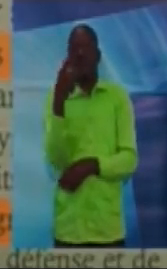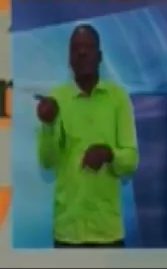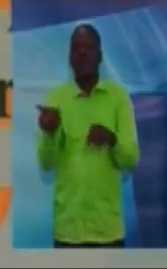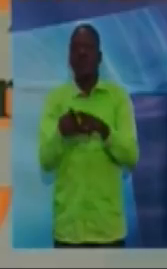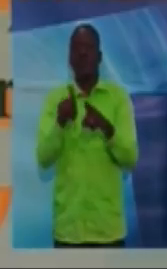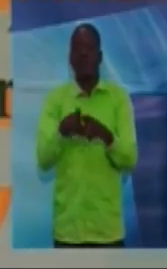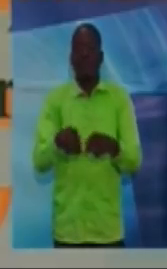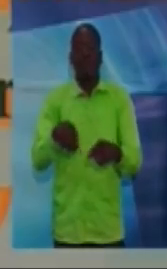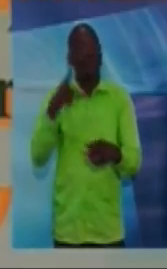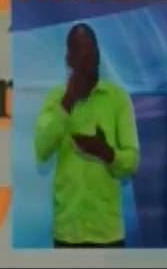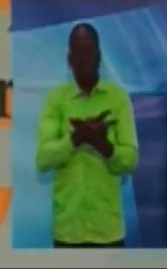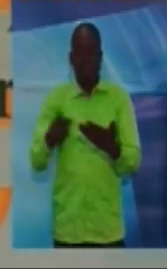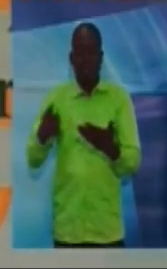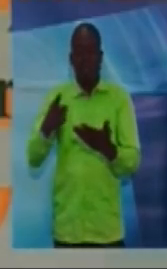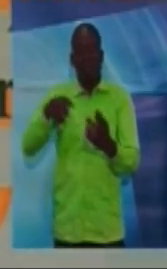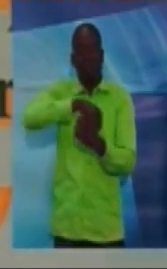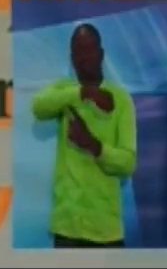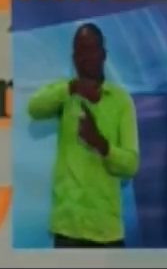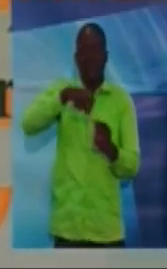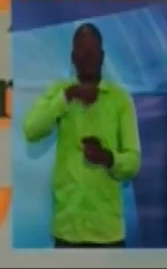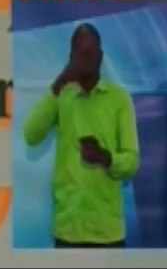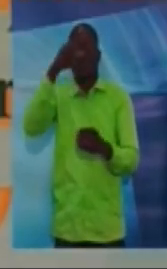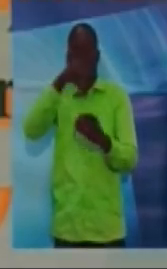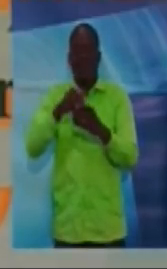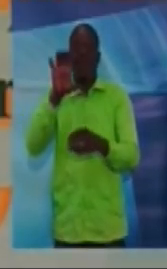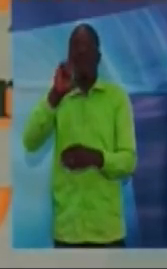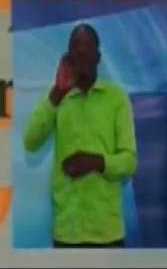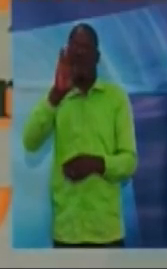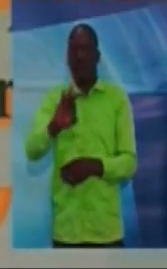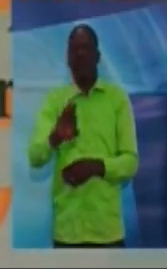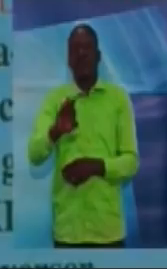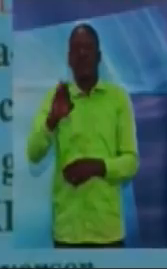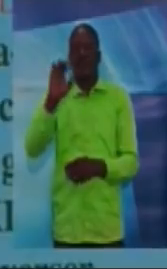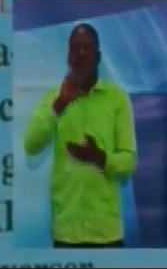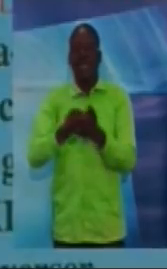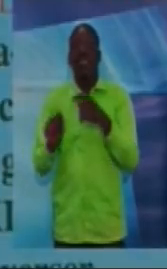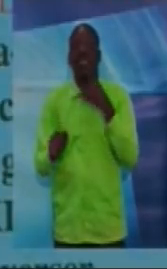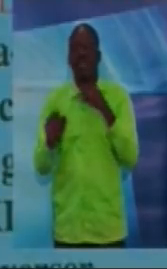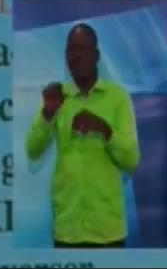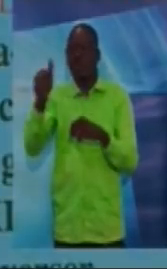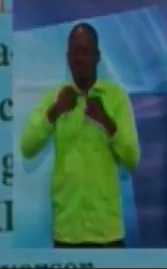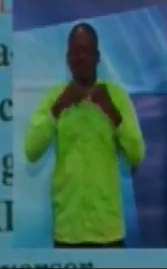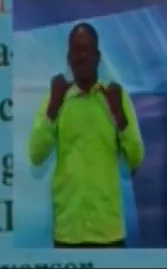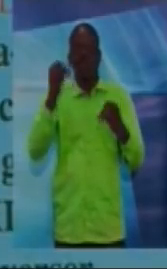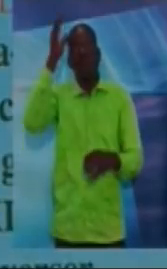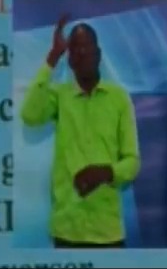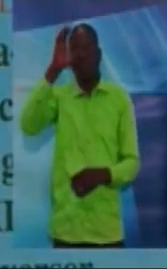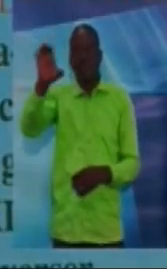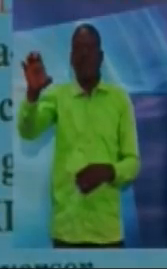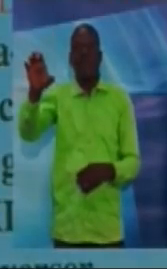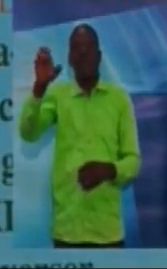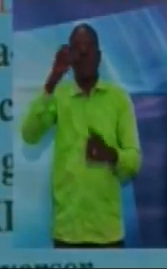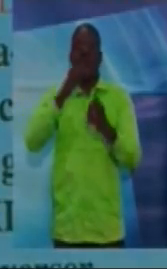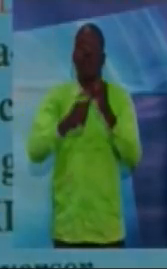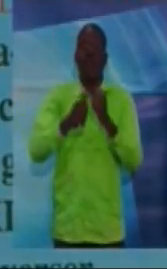veine, le ballon ne tourne plus vraiment rond à la CAF, ironise l'observateur, car les enjeux